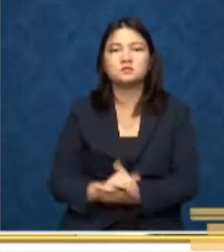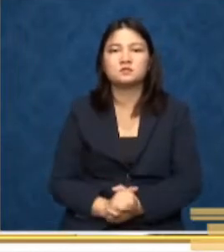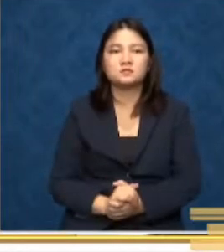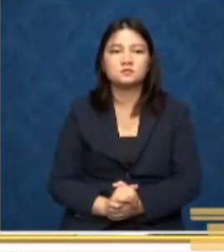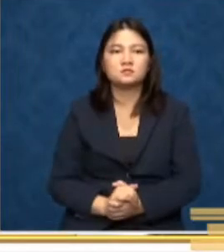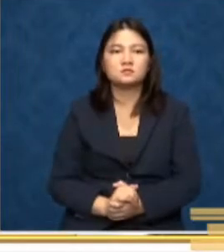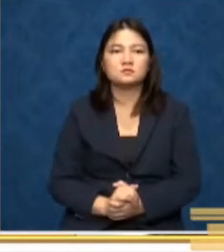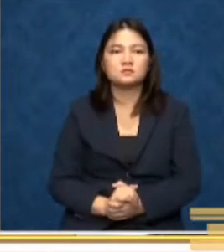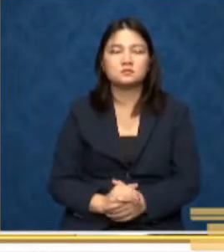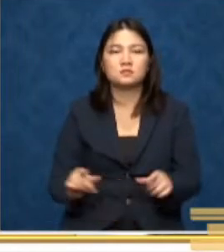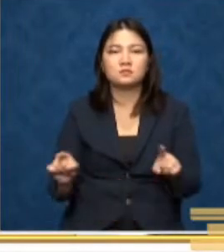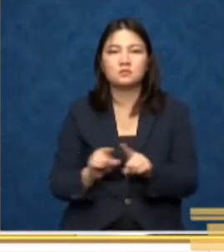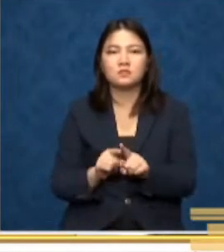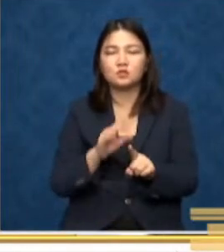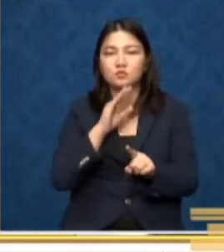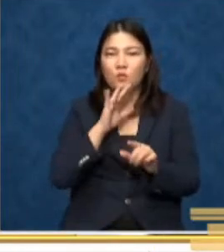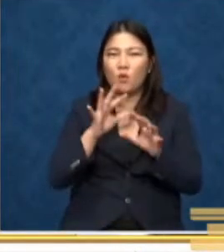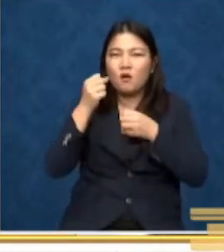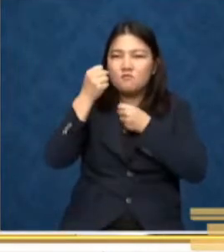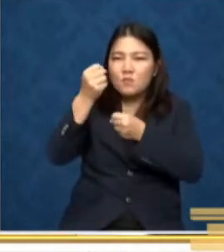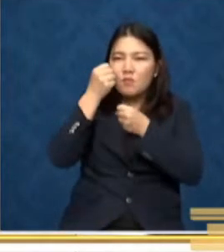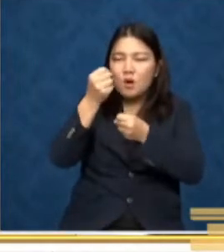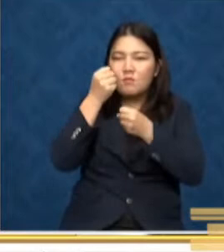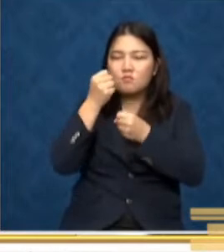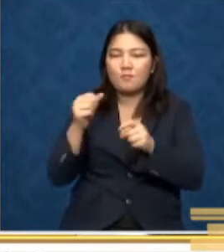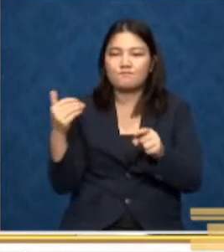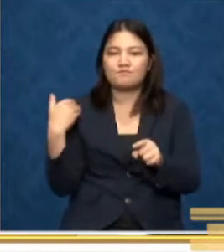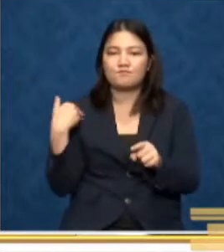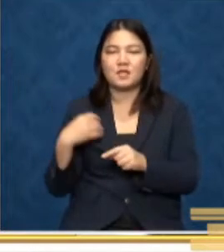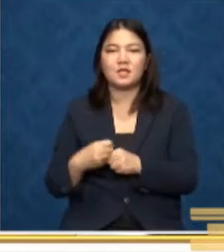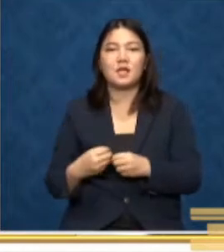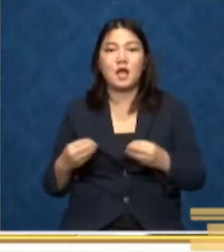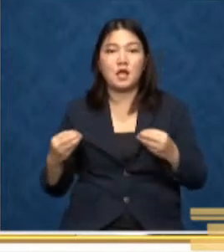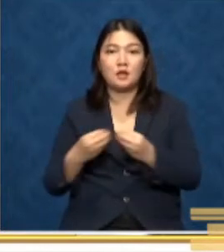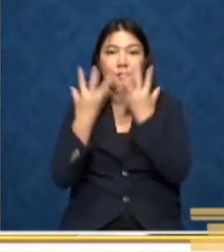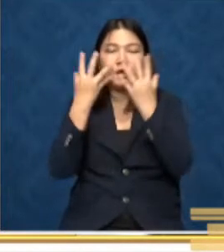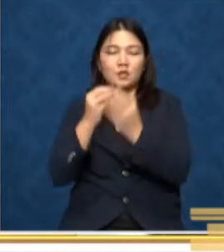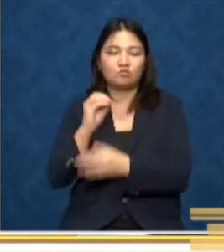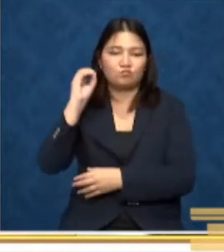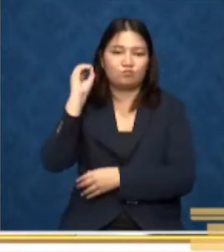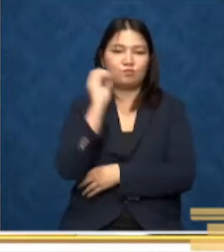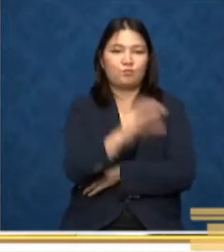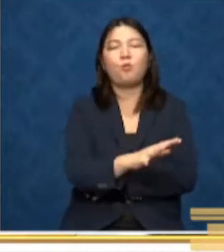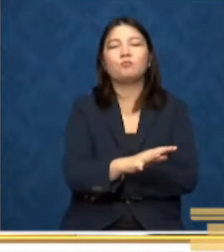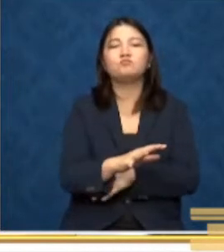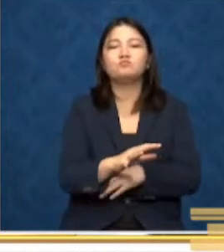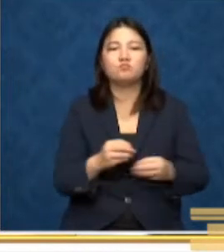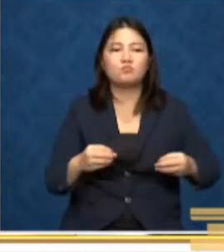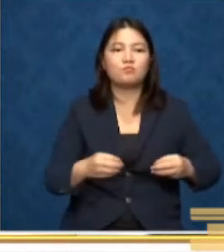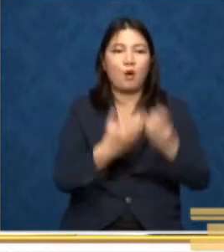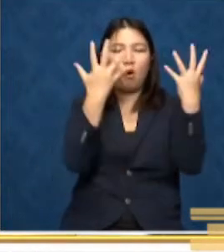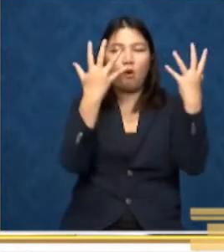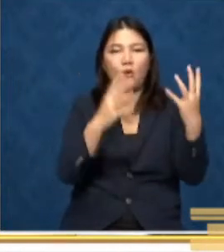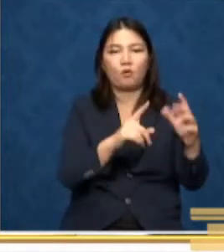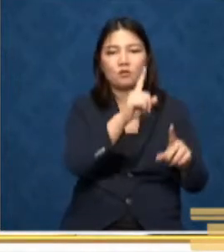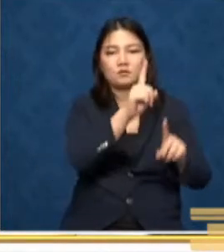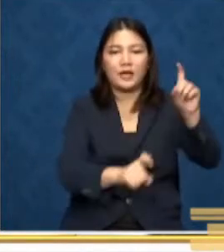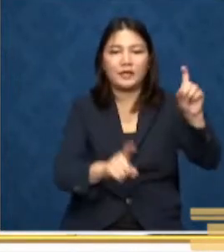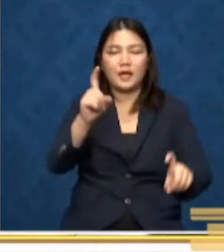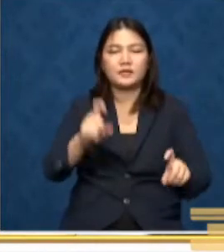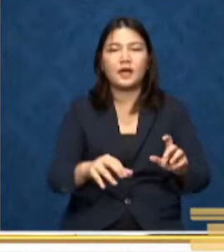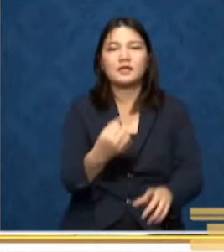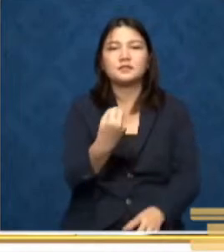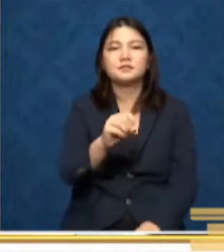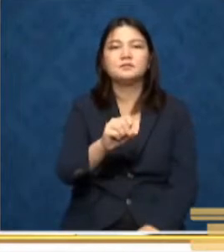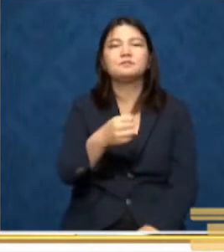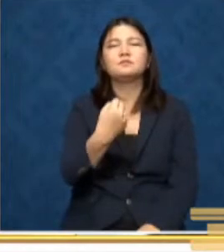นโดนระเบิดระหว่างชุมนุมล้มตายร่วม10กว่าคนผมเป็นนิสิตปีที่2จากคณ